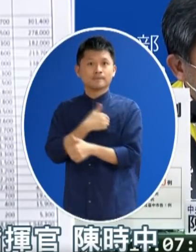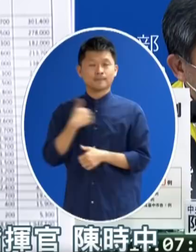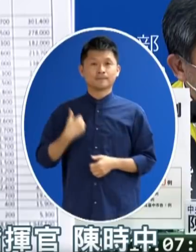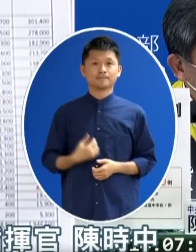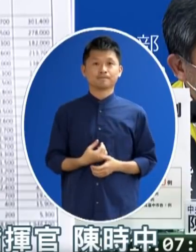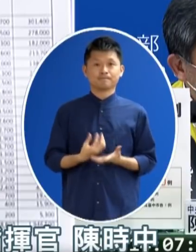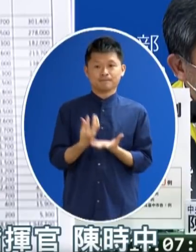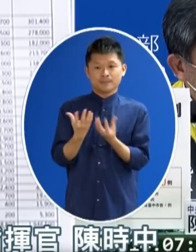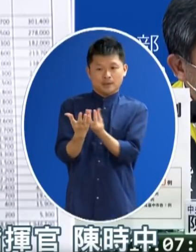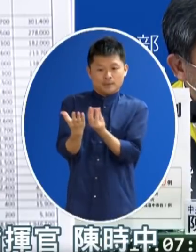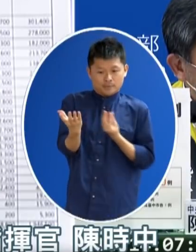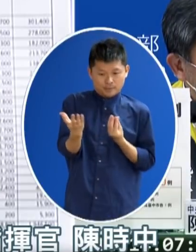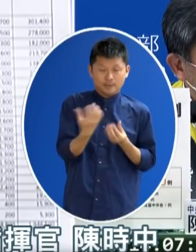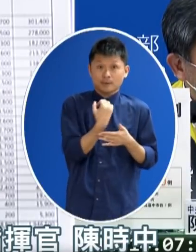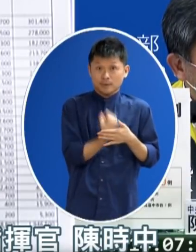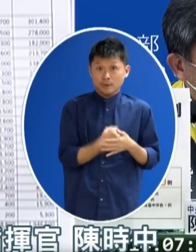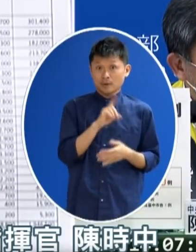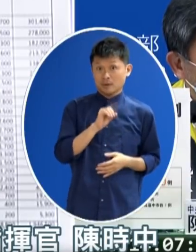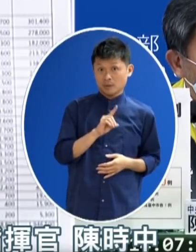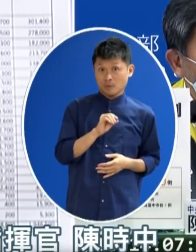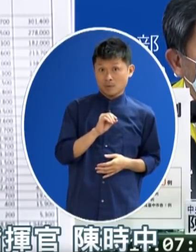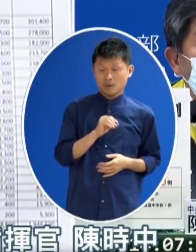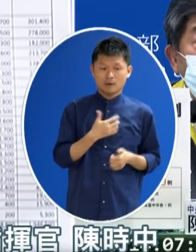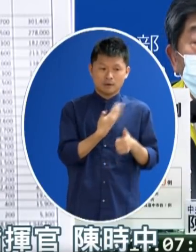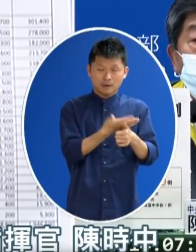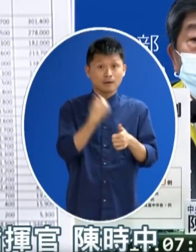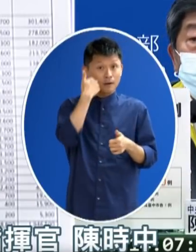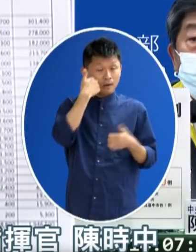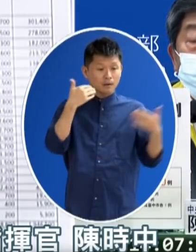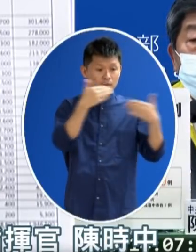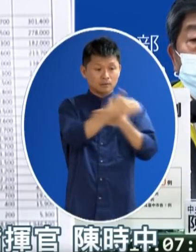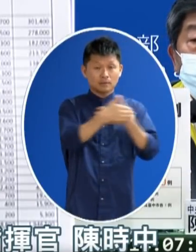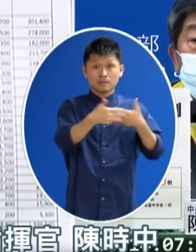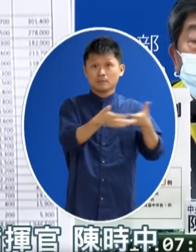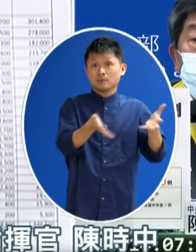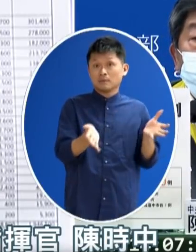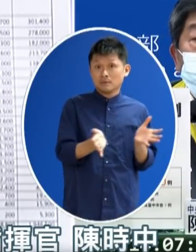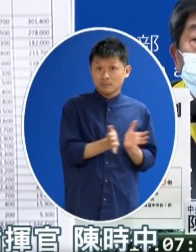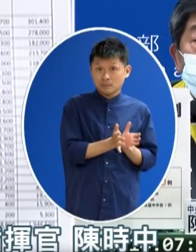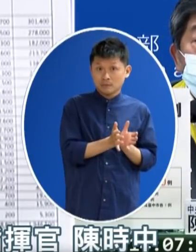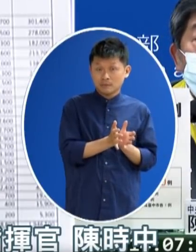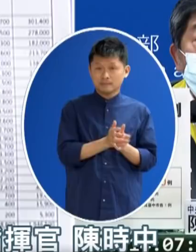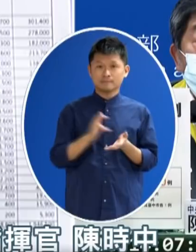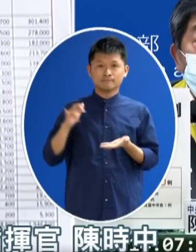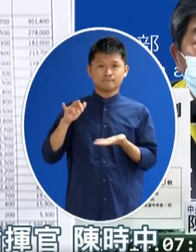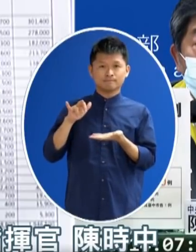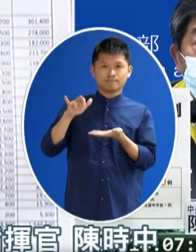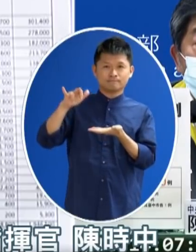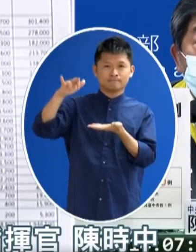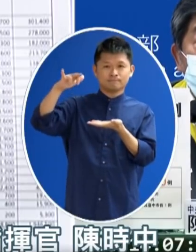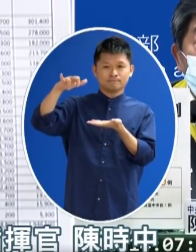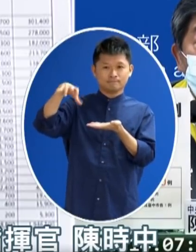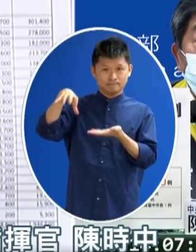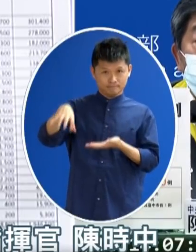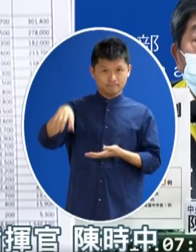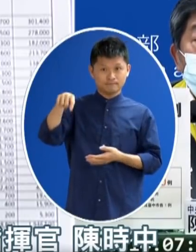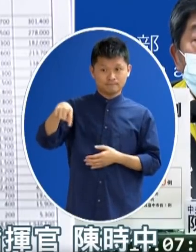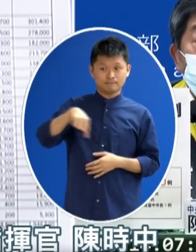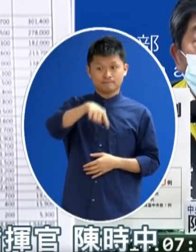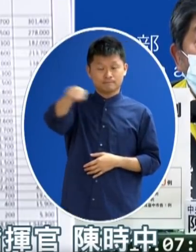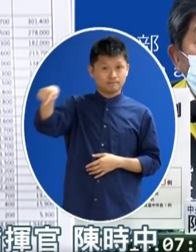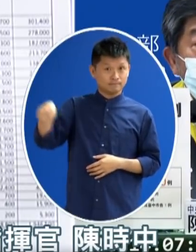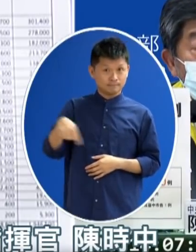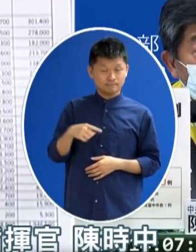保留哈10000剂哈，供交通部哈对于这个相关的在边境的哈，在边境的人